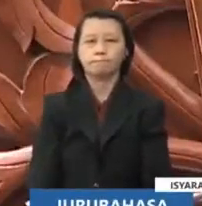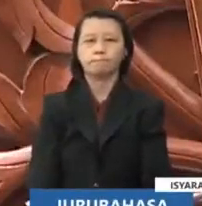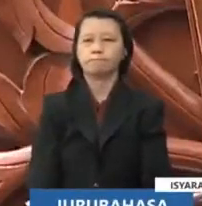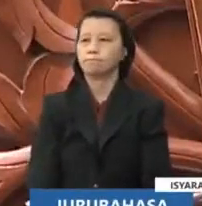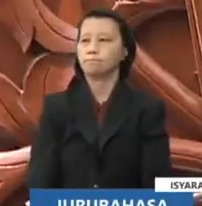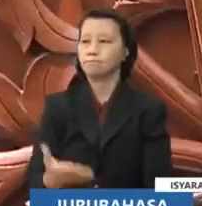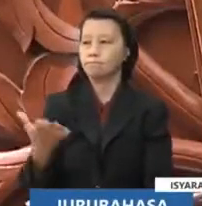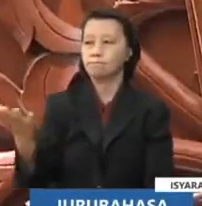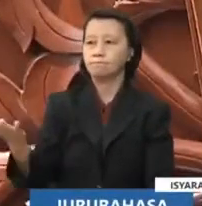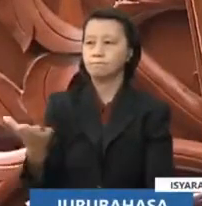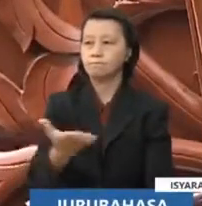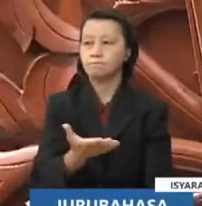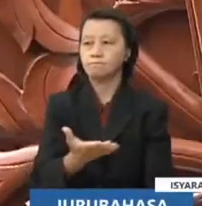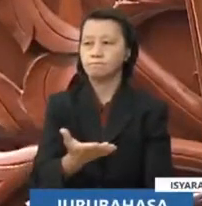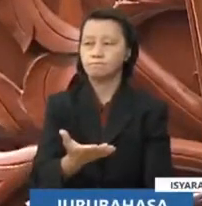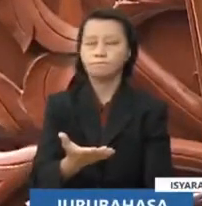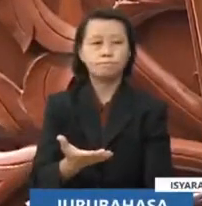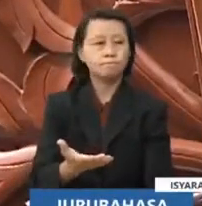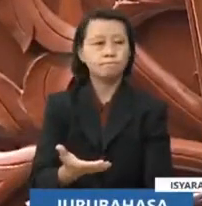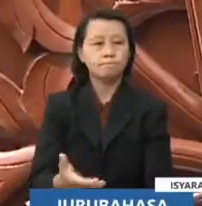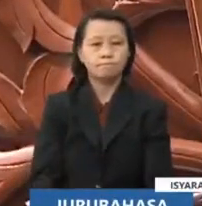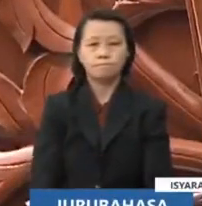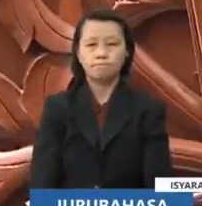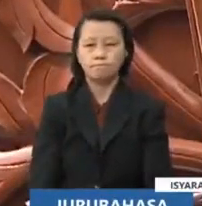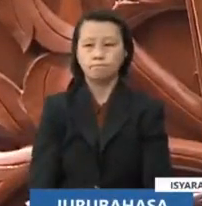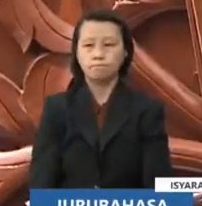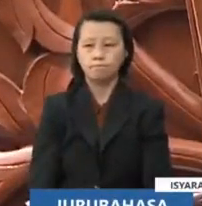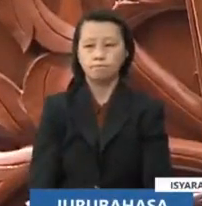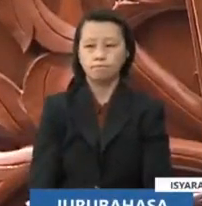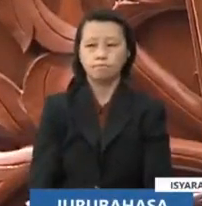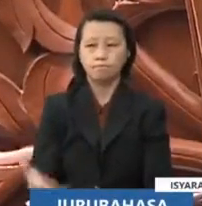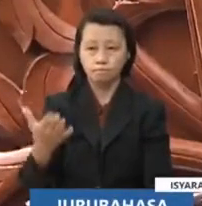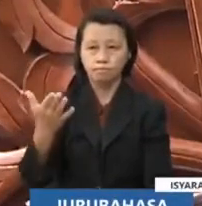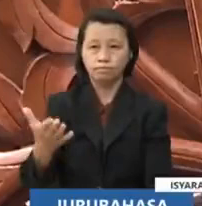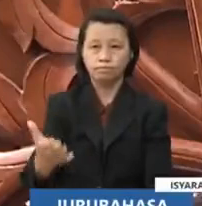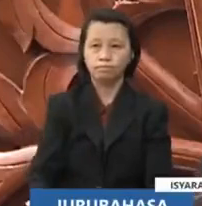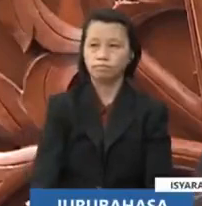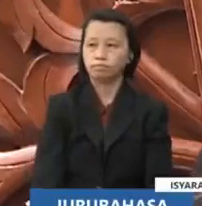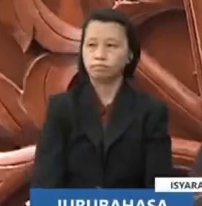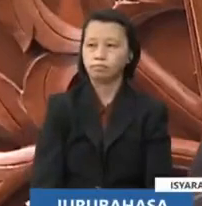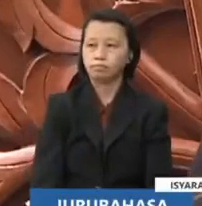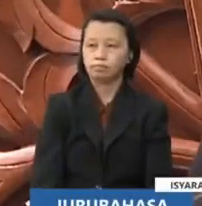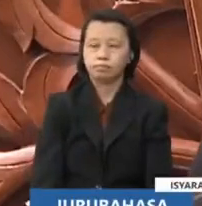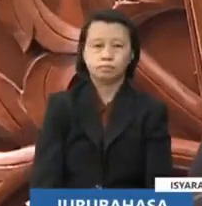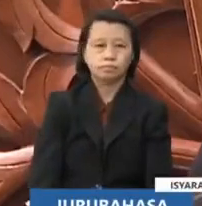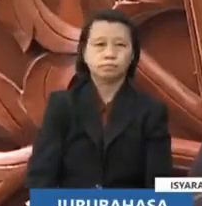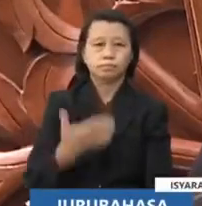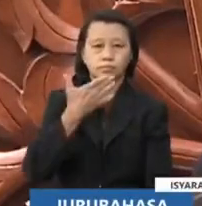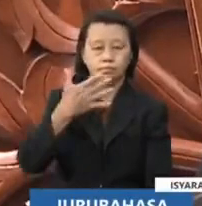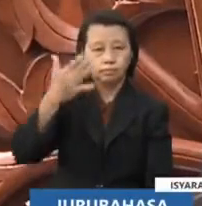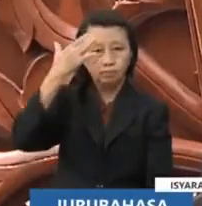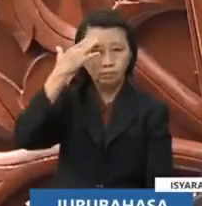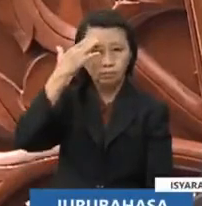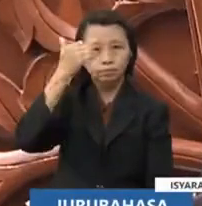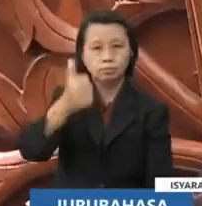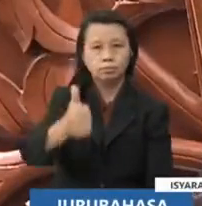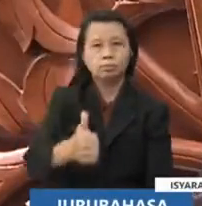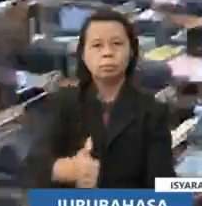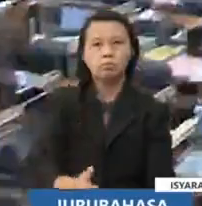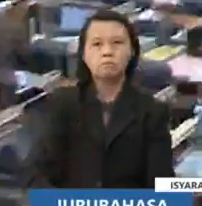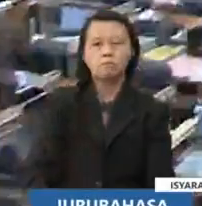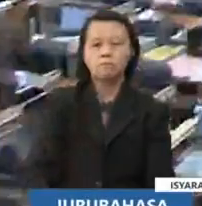telah ada salah tambahan Yaman metode yang saja istilah musik betul assalamualaikum